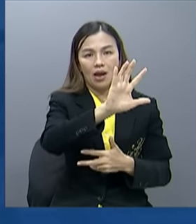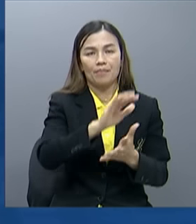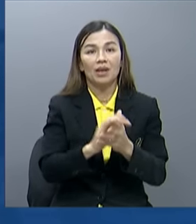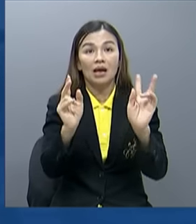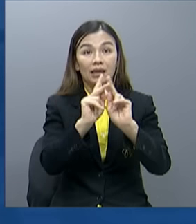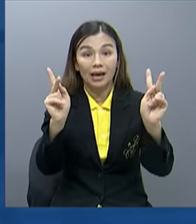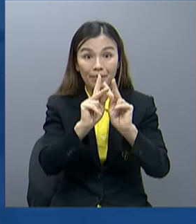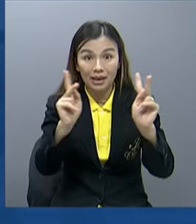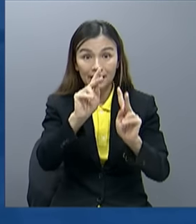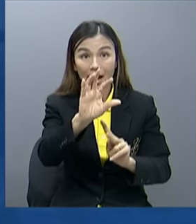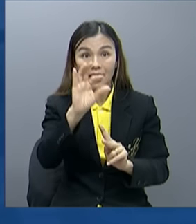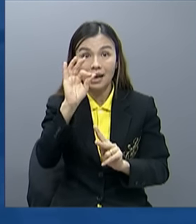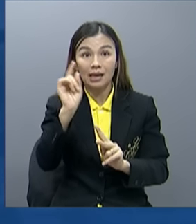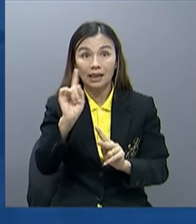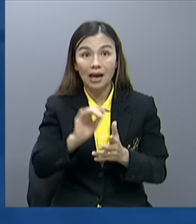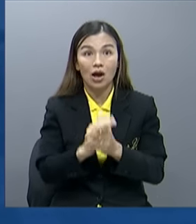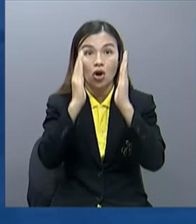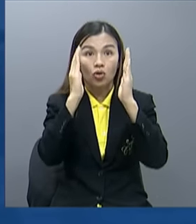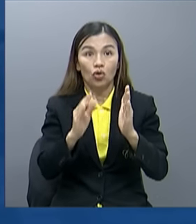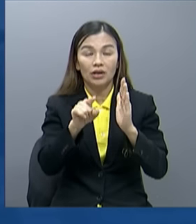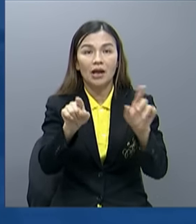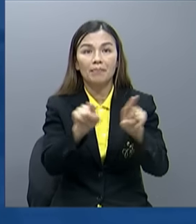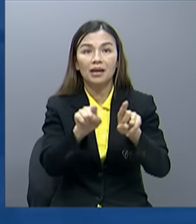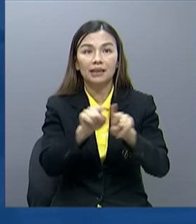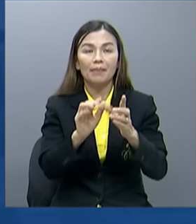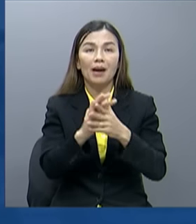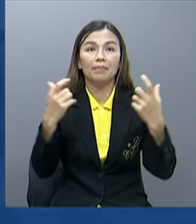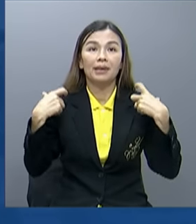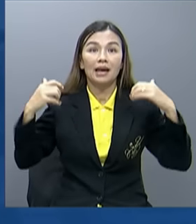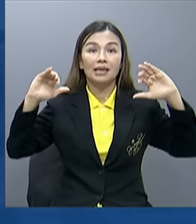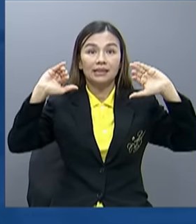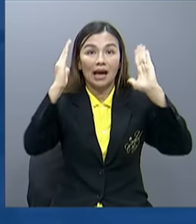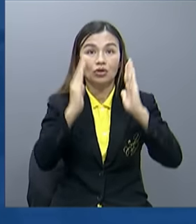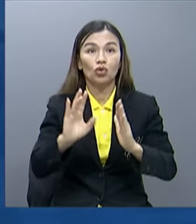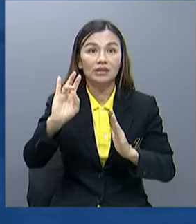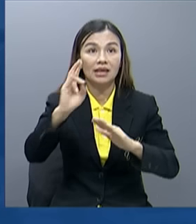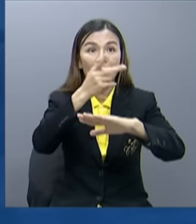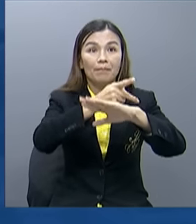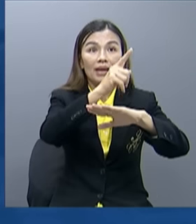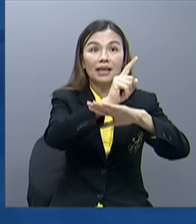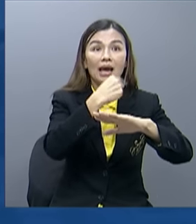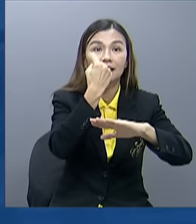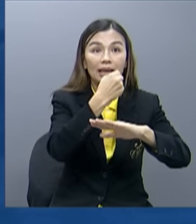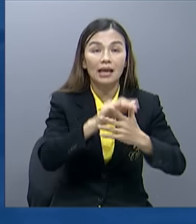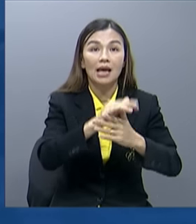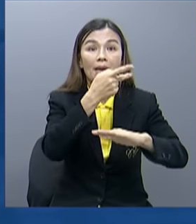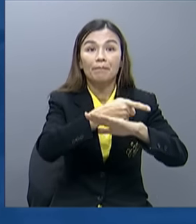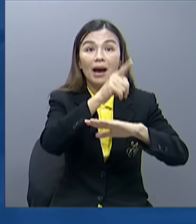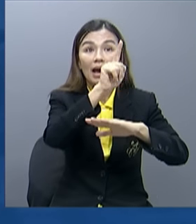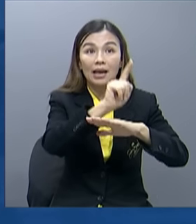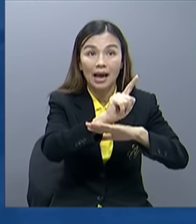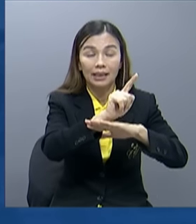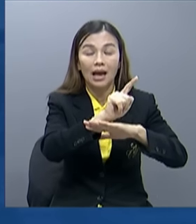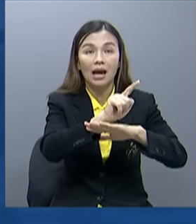หาเนี่ยท่านเต็มไปด้วยอดีตข้าราชการระดับสูงนะคะมีทั้งหมด7ท่านค่ะประธานก็คืออดีตปลัดคลังคุณสถิตลิ่มพง